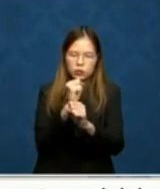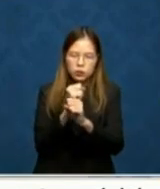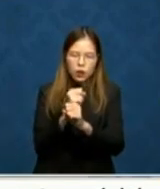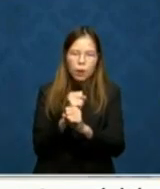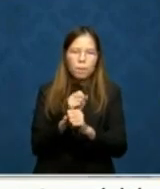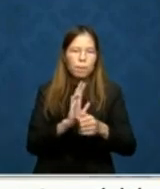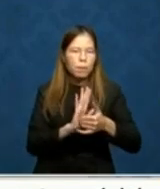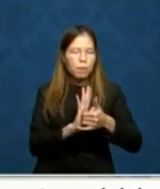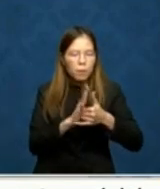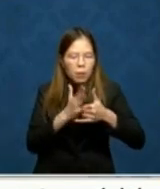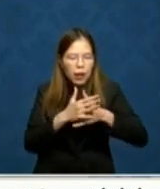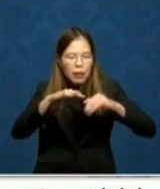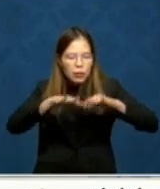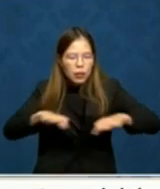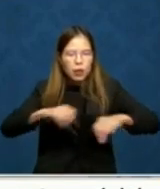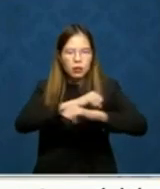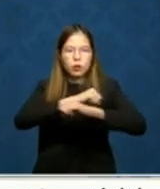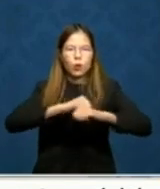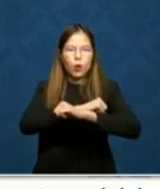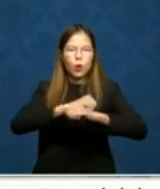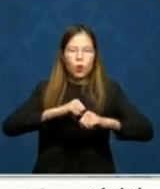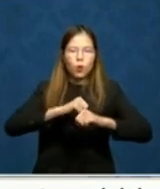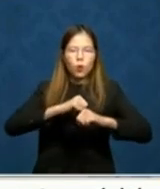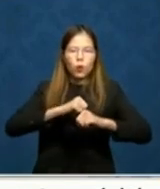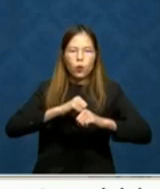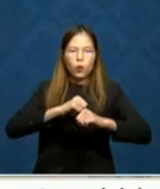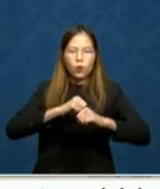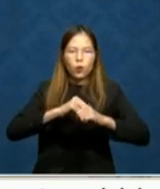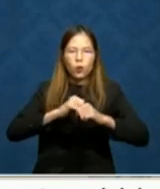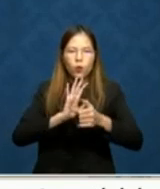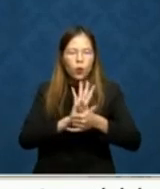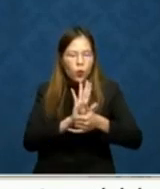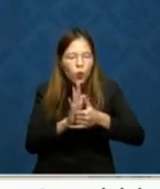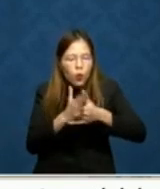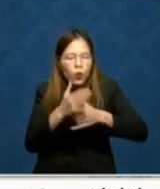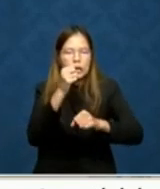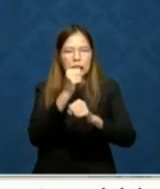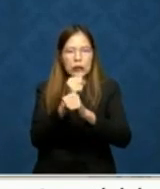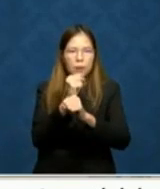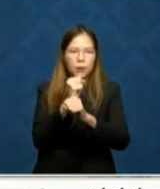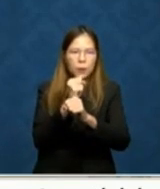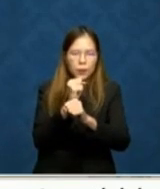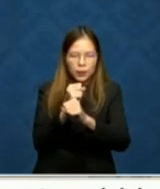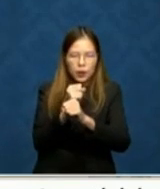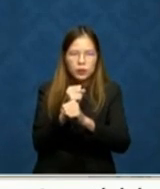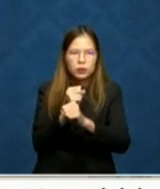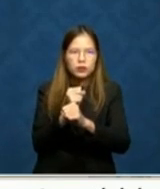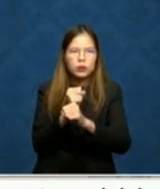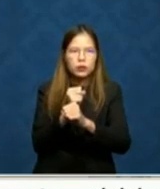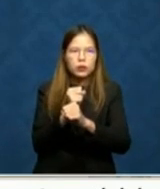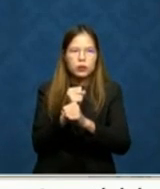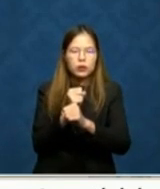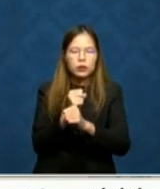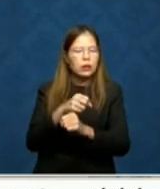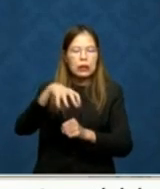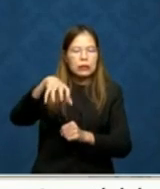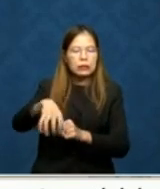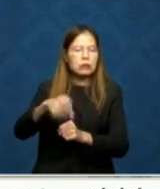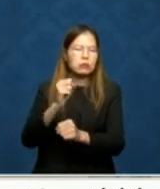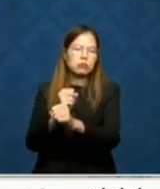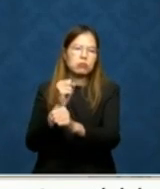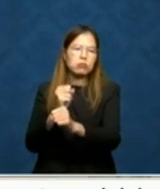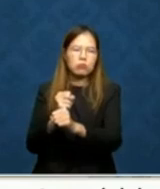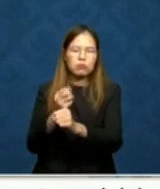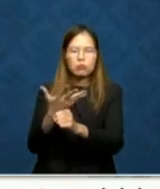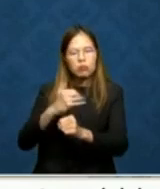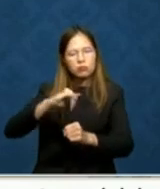างเพศจากเด็กและเยาวชนการคุกคามทางเพศในการทำงานและการคุกคามเพศในที่ทำงานรวมถึง